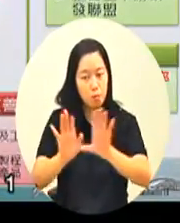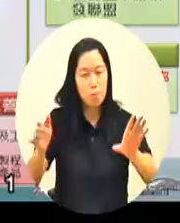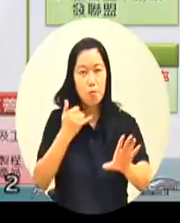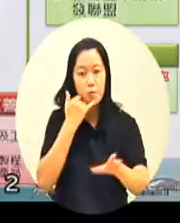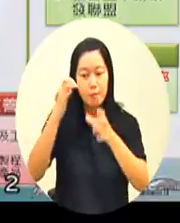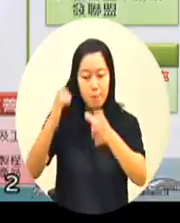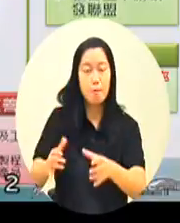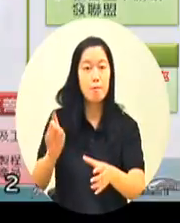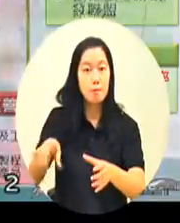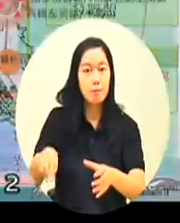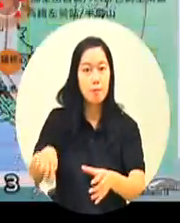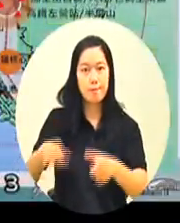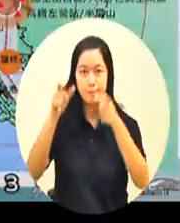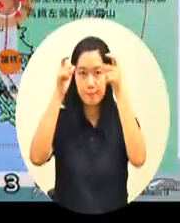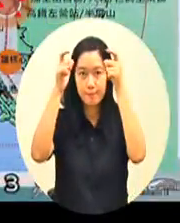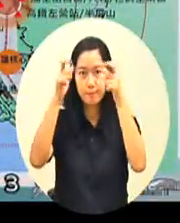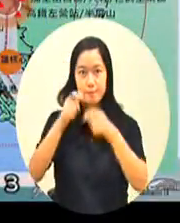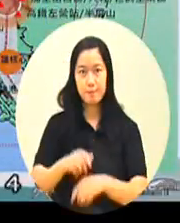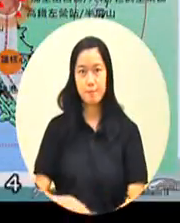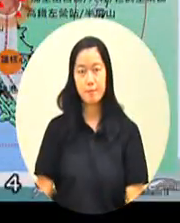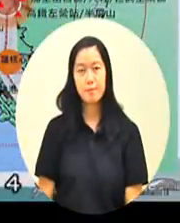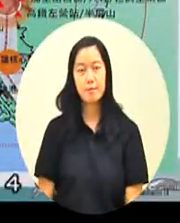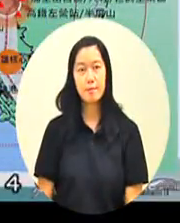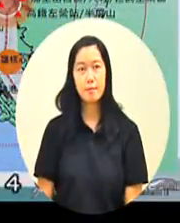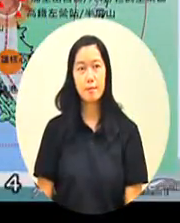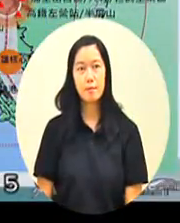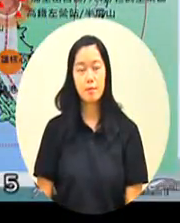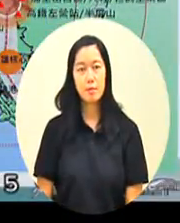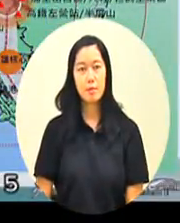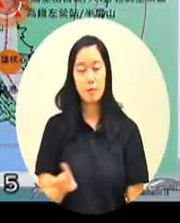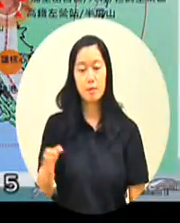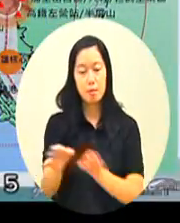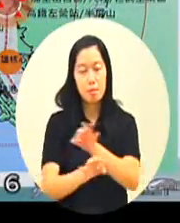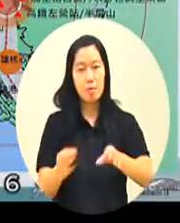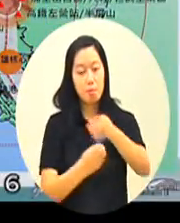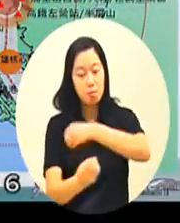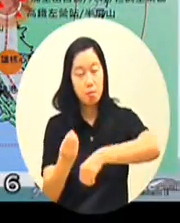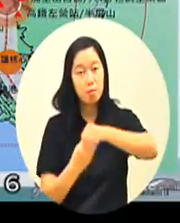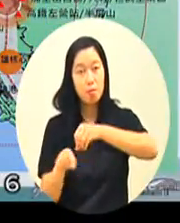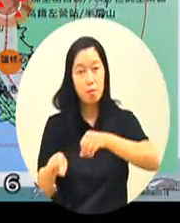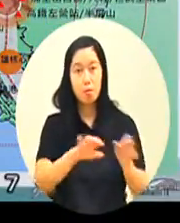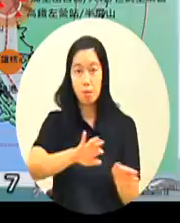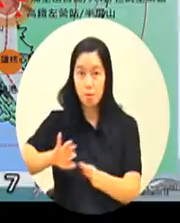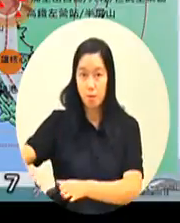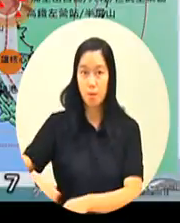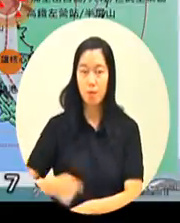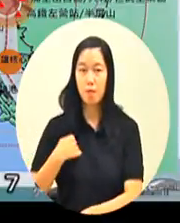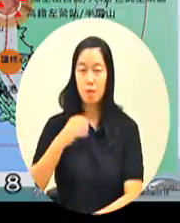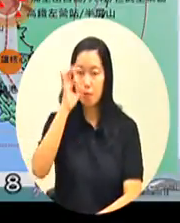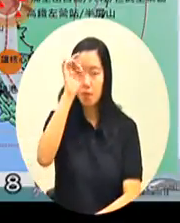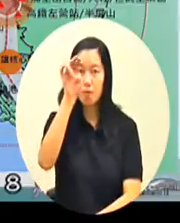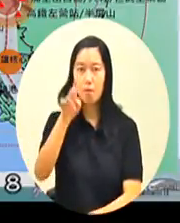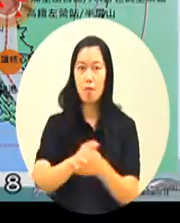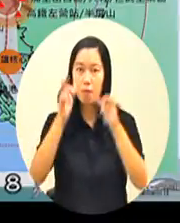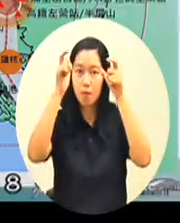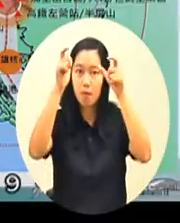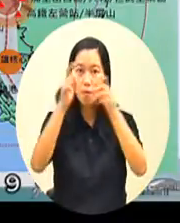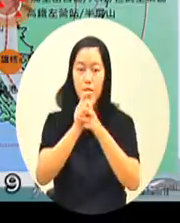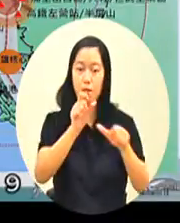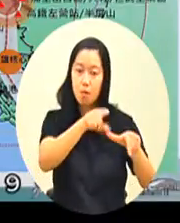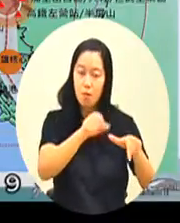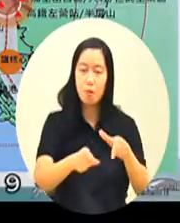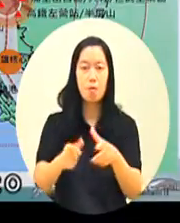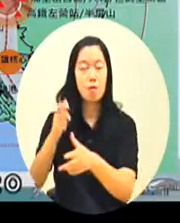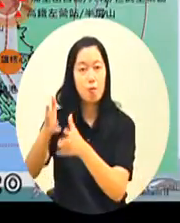雄。下一页。那除了循环经济以外我们大概看得到说高雄的产业轴大概就是沿着我